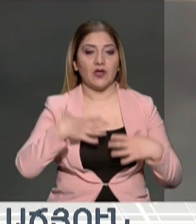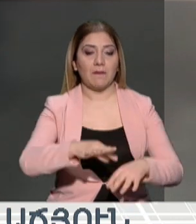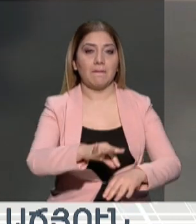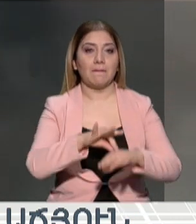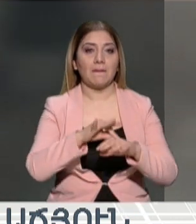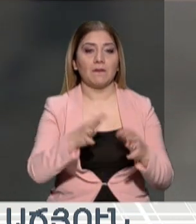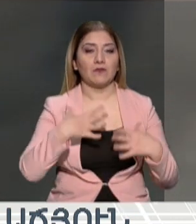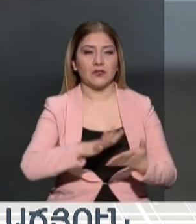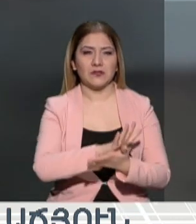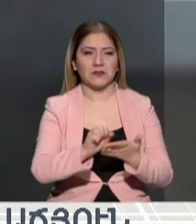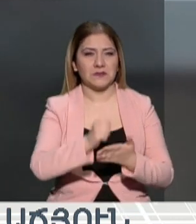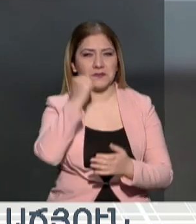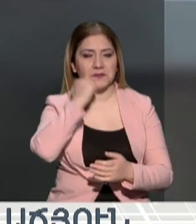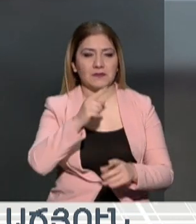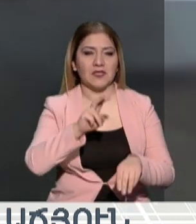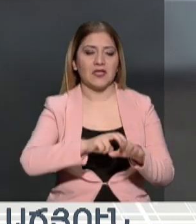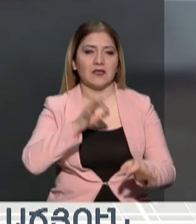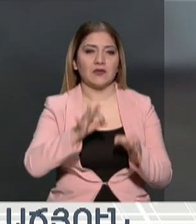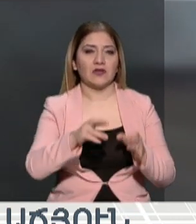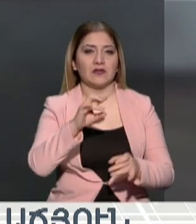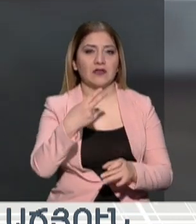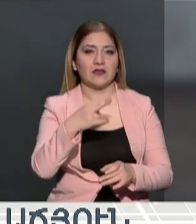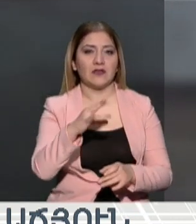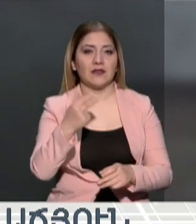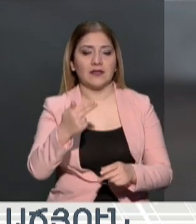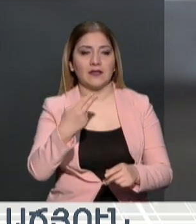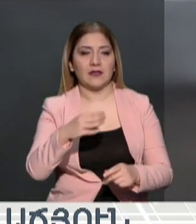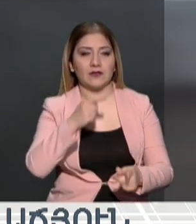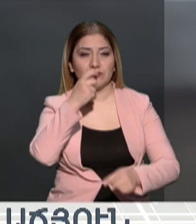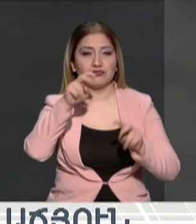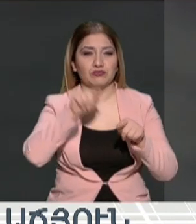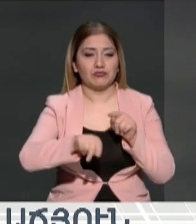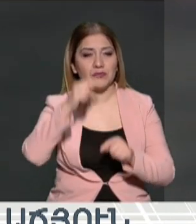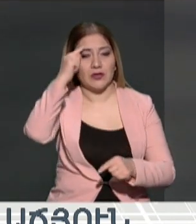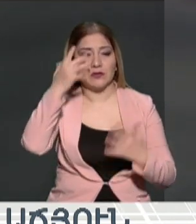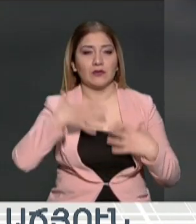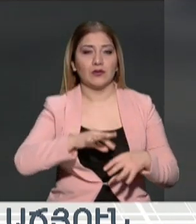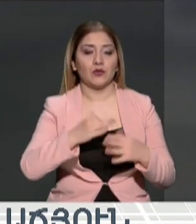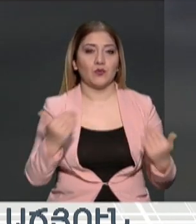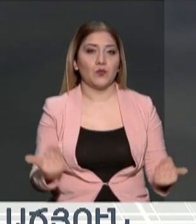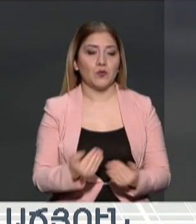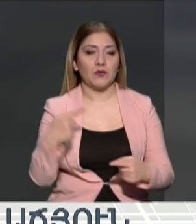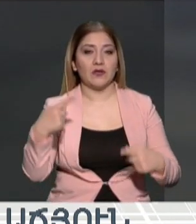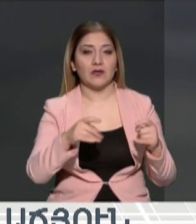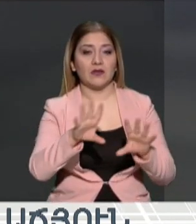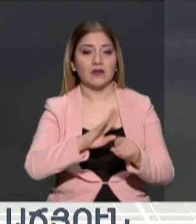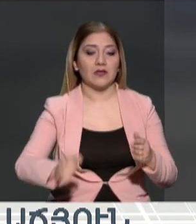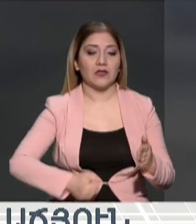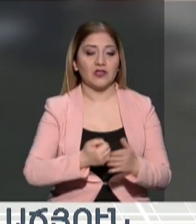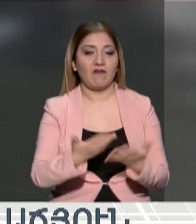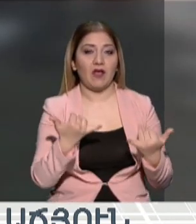աճյուն։ Մարմիններն անճանաչելի են միայն դատաբժշկական փորձաքննությունից հետո պարզ կլինի նրանց ինքնությունը։ Հրադադարից հետո առ